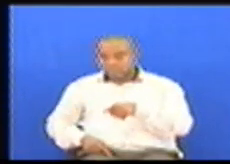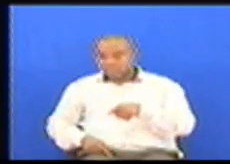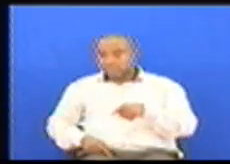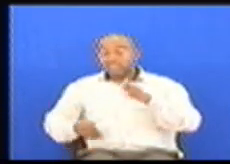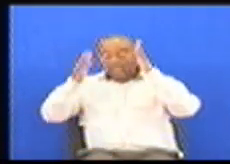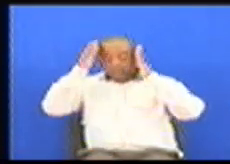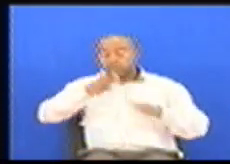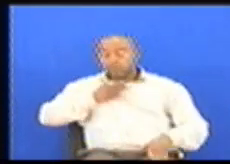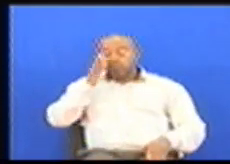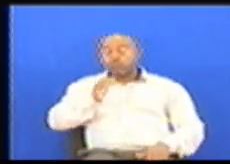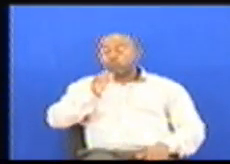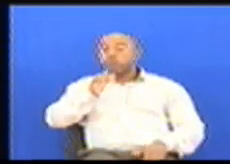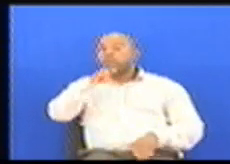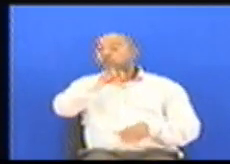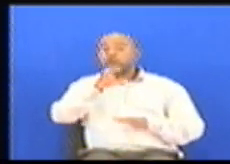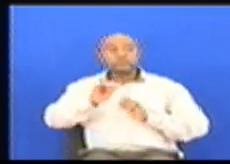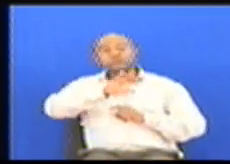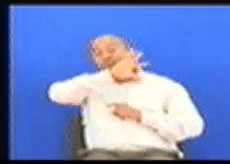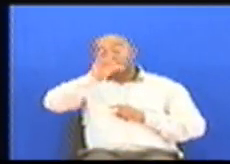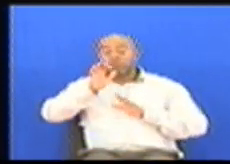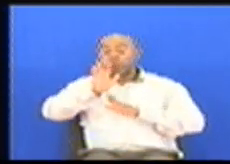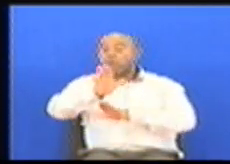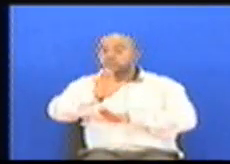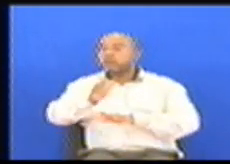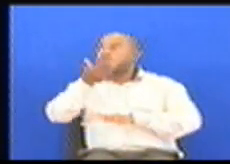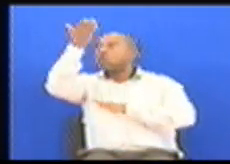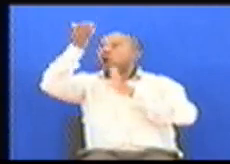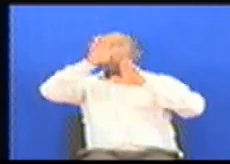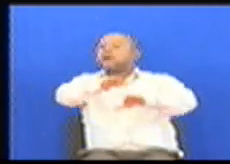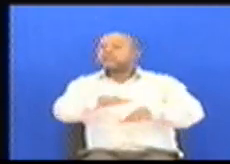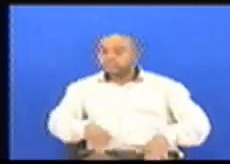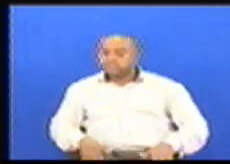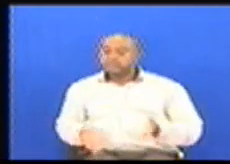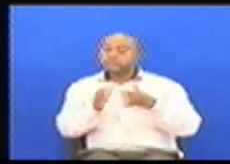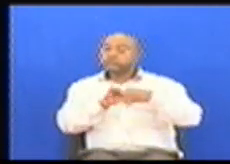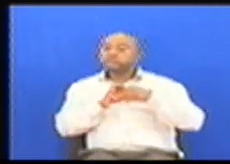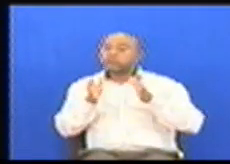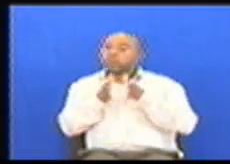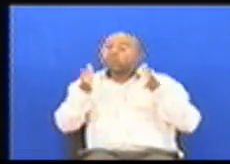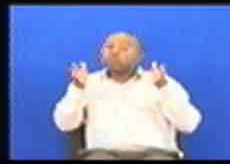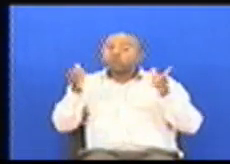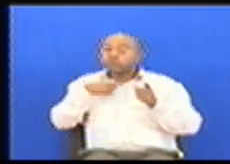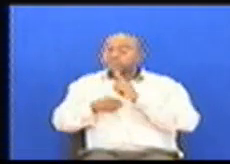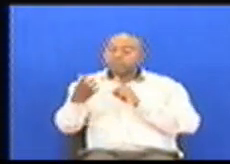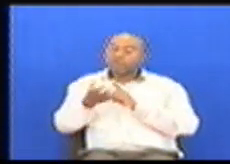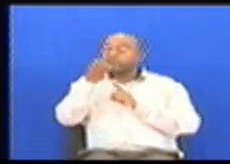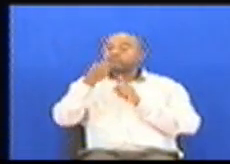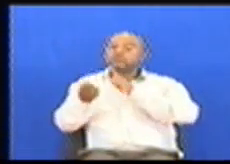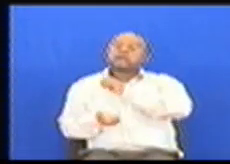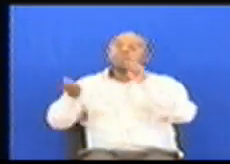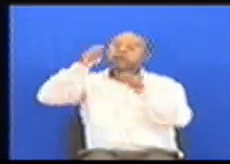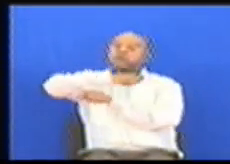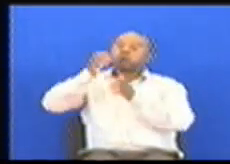wangu mkuu wa mkoa na watendaji wote wa mkoa wa Mwanza, Mungu awabariki sana kwa ushirikiano mkubwa ambao umeleta mafanikio na mabadiliko makubwa